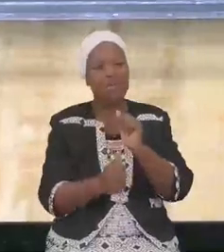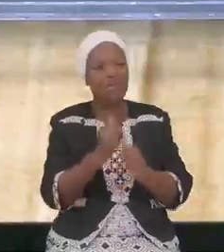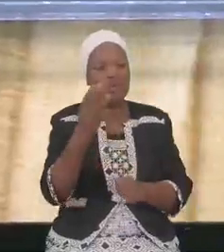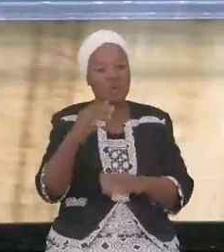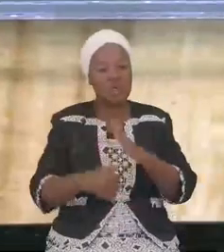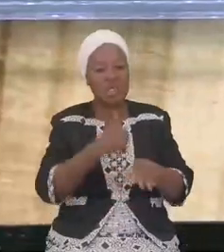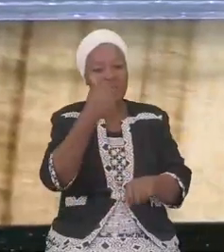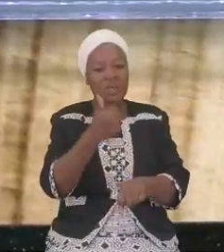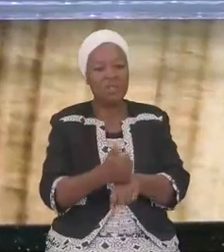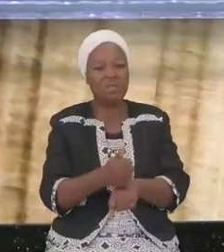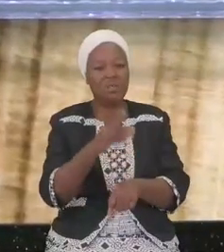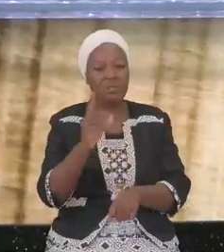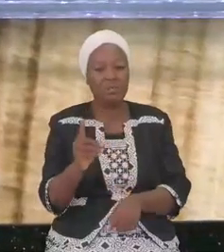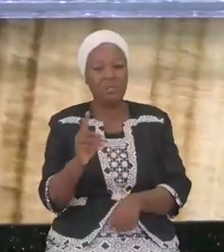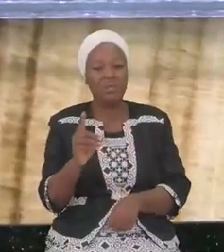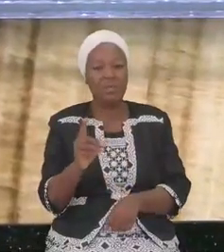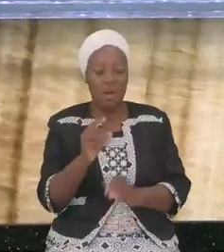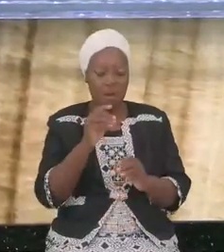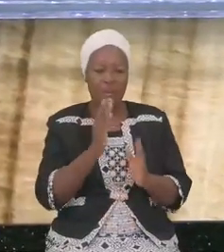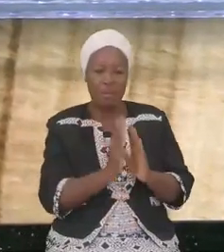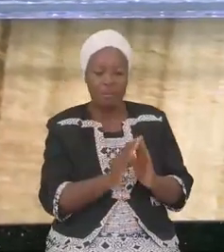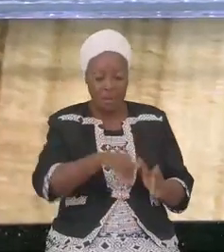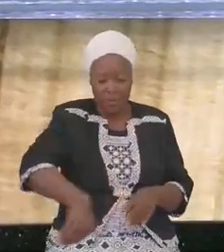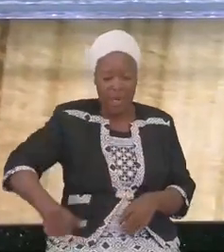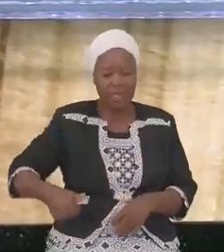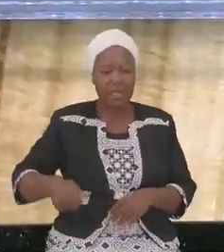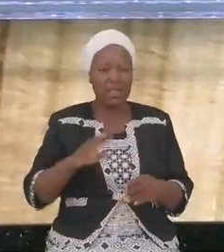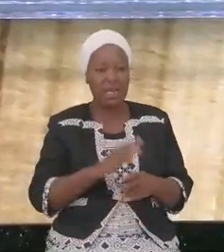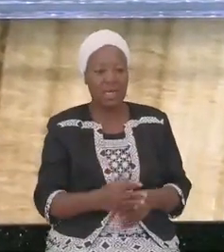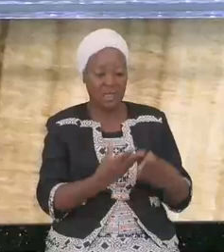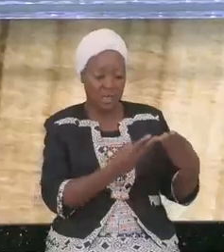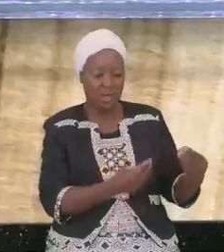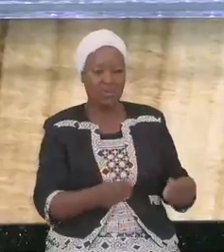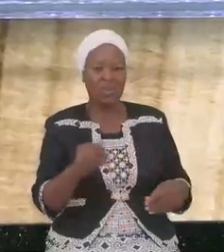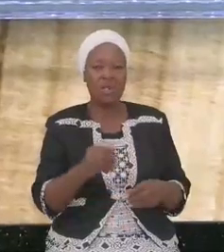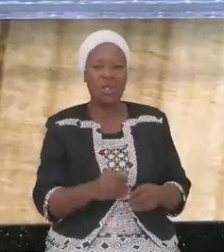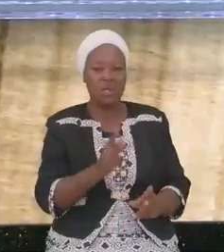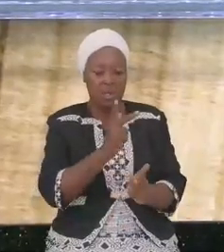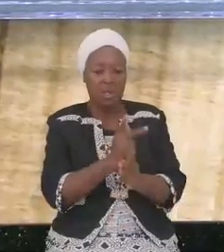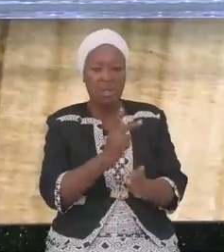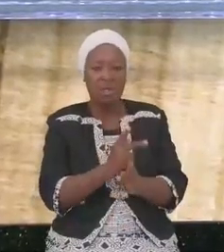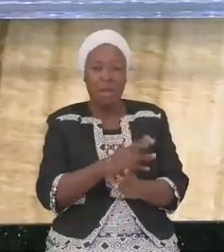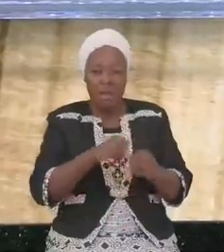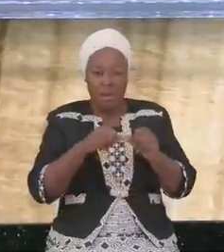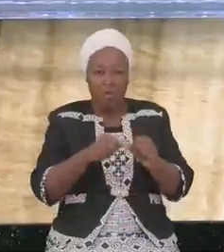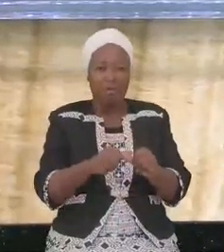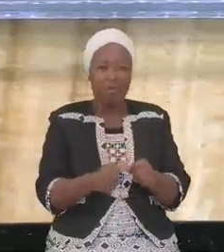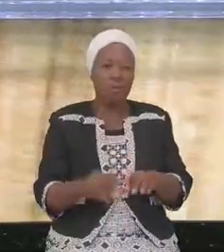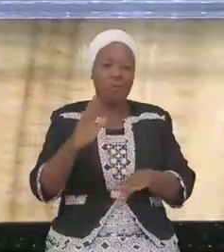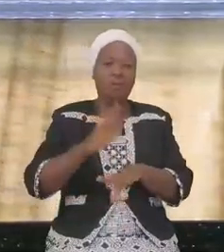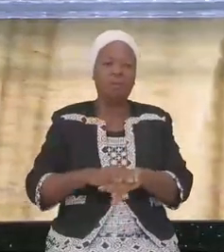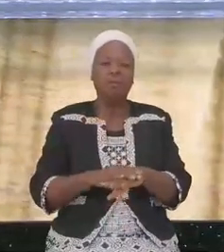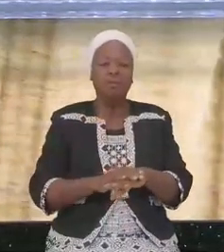été établie, qui a été plantée, qui a été mise, qui a été posée sur